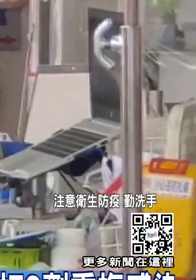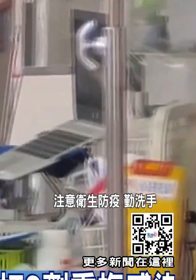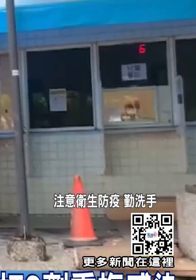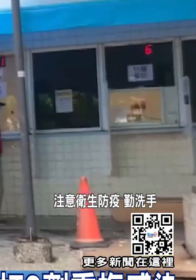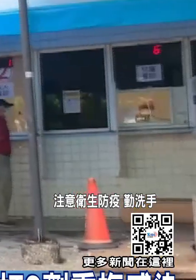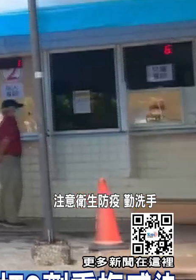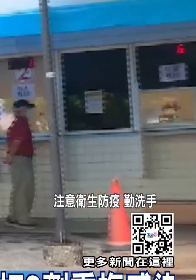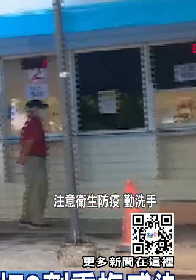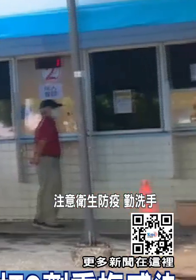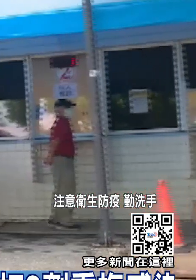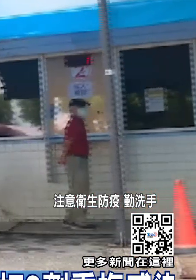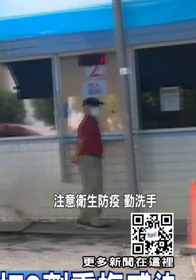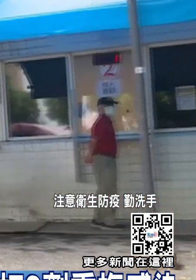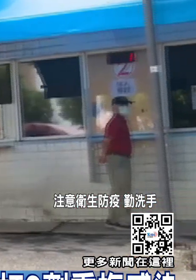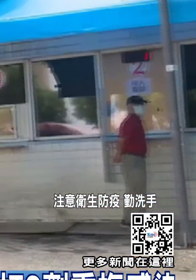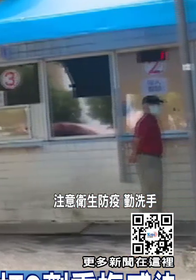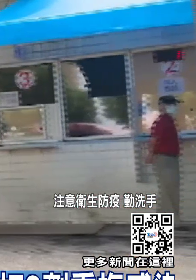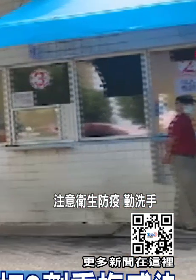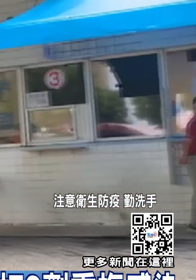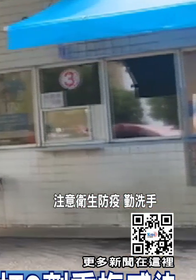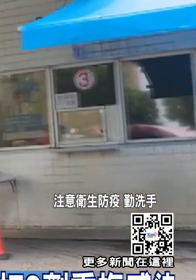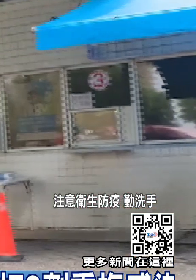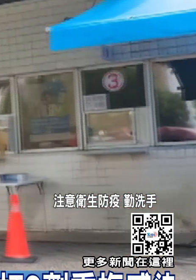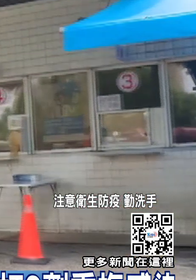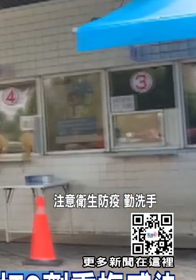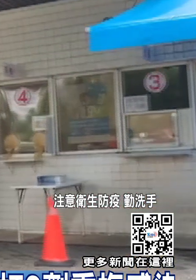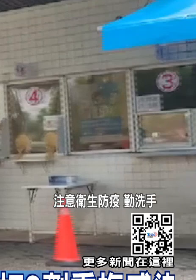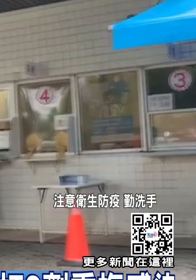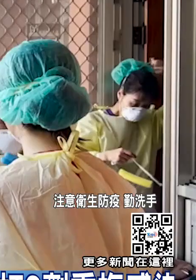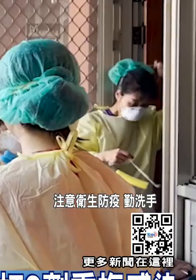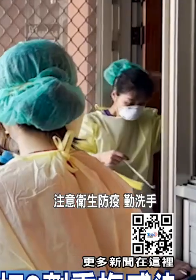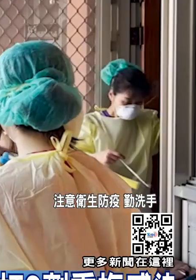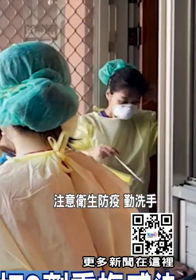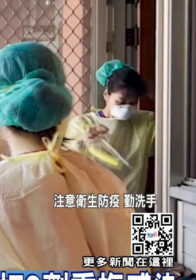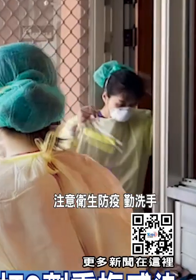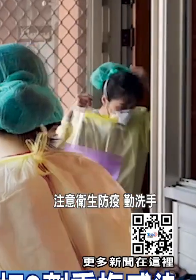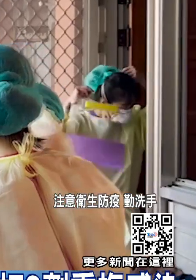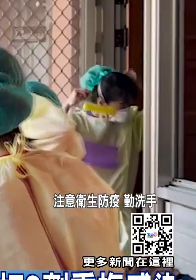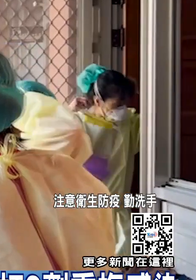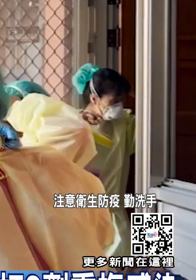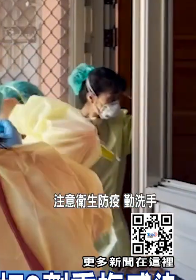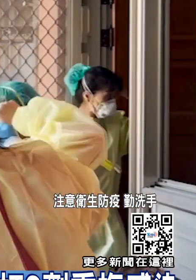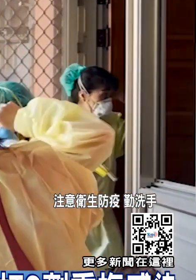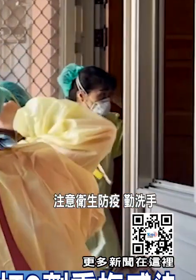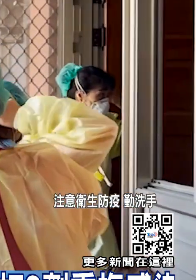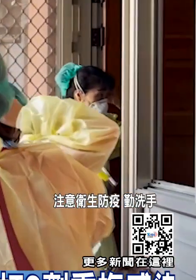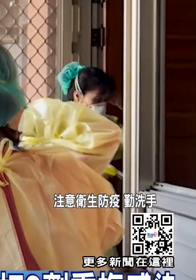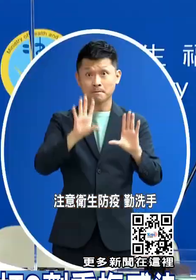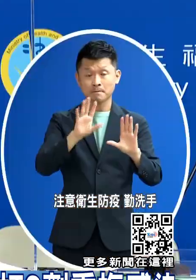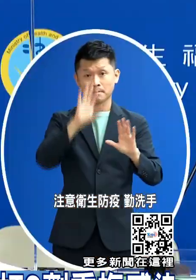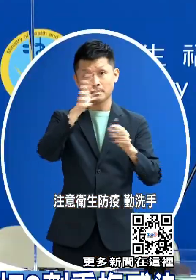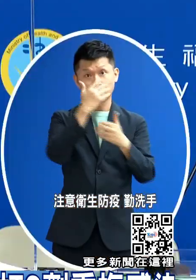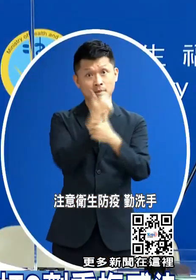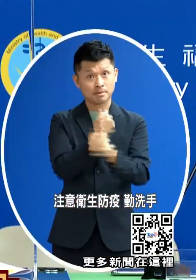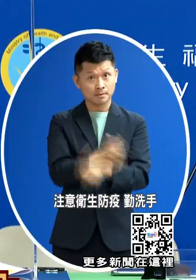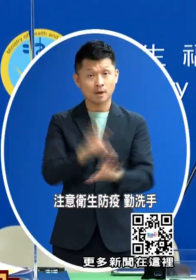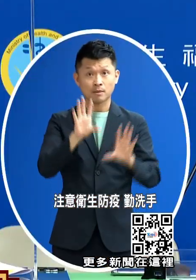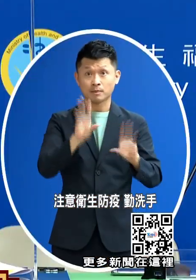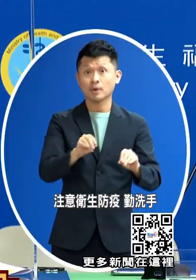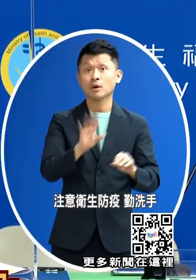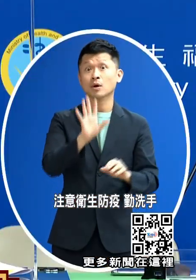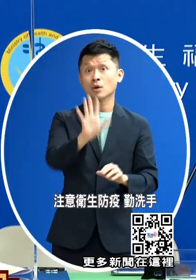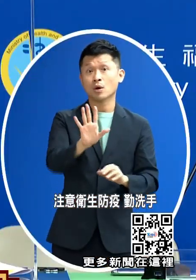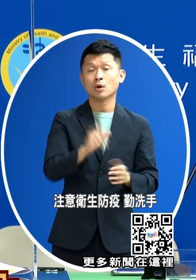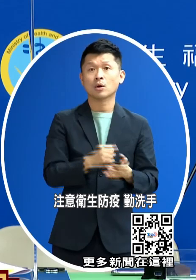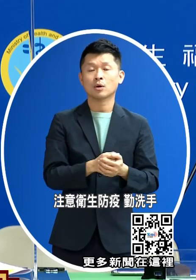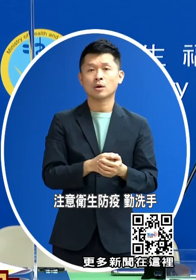过 BA.1 或 BA.2 再感染的几率比没感染过的几率还低，但传播力还是不容小觑。 有确诊过哈。